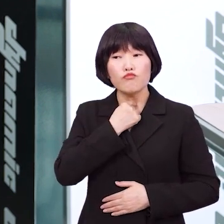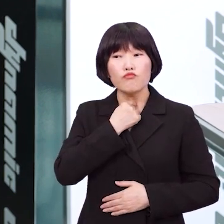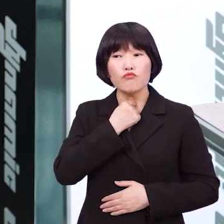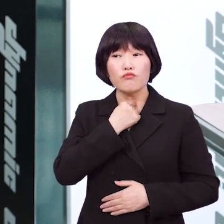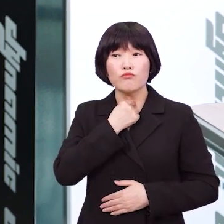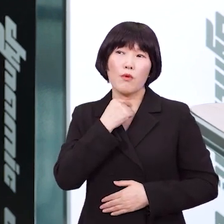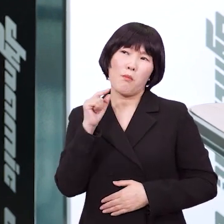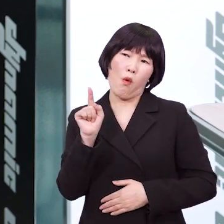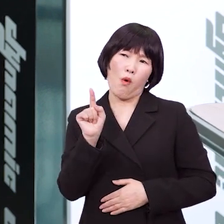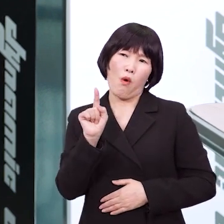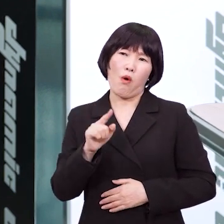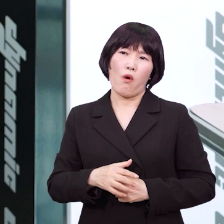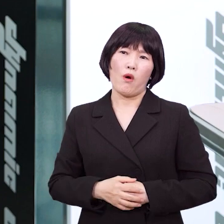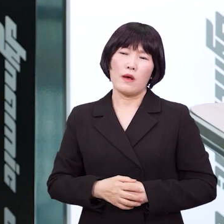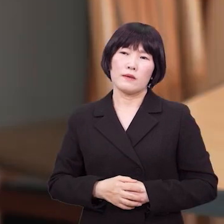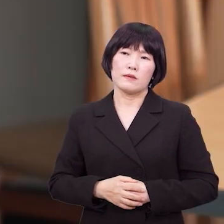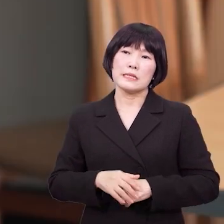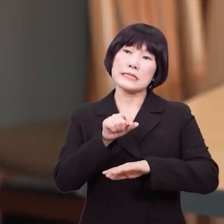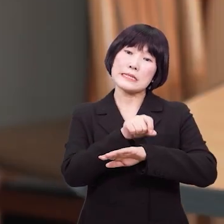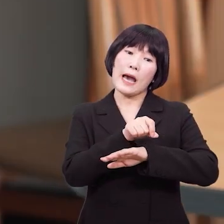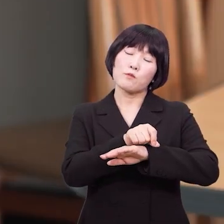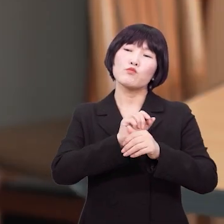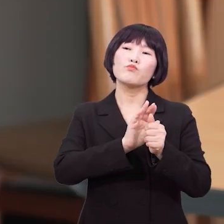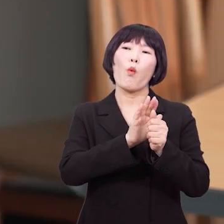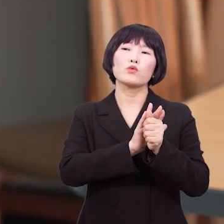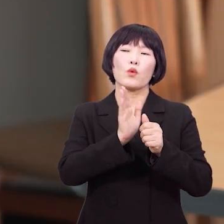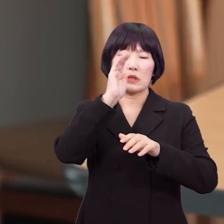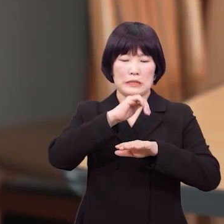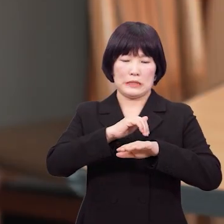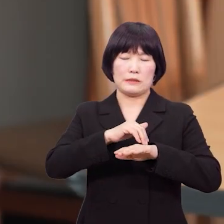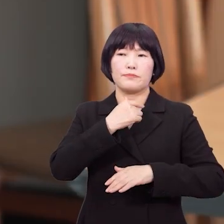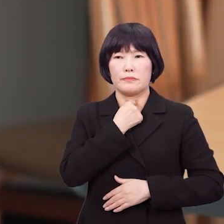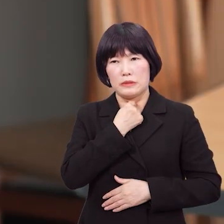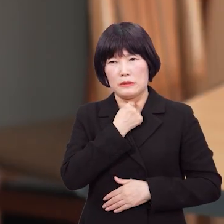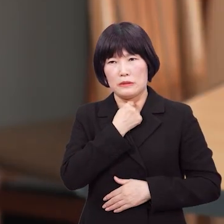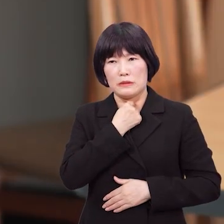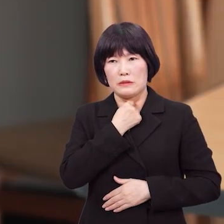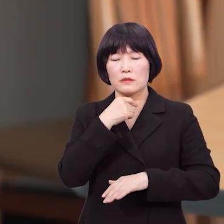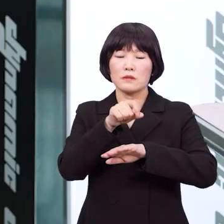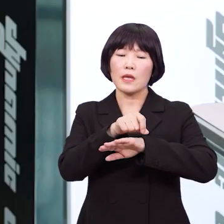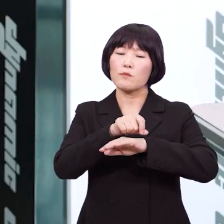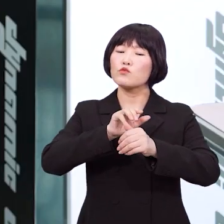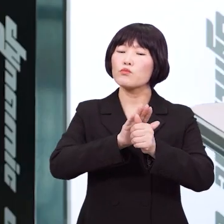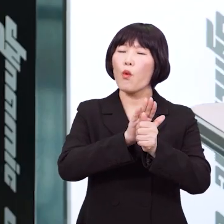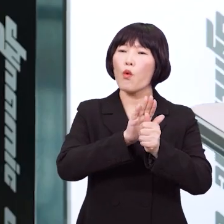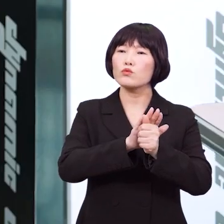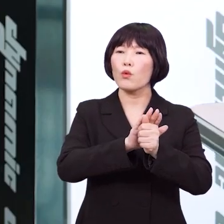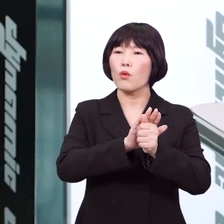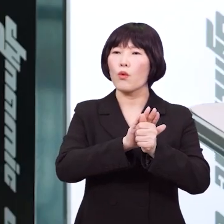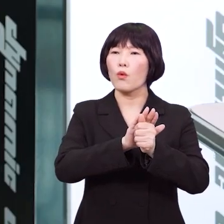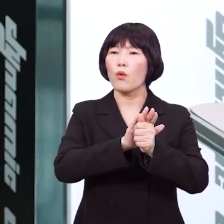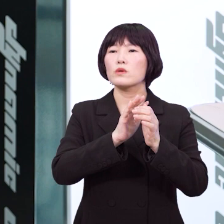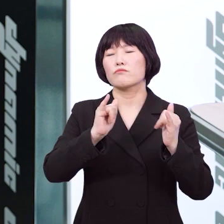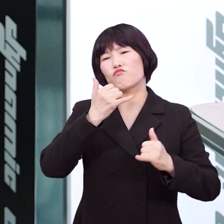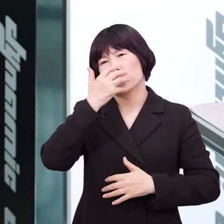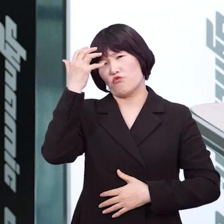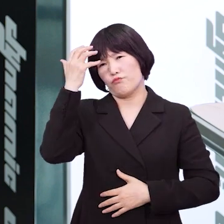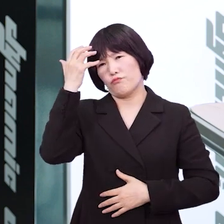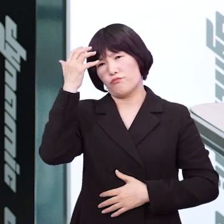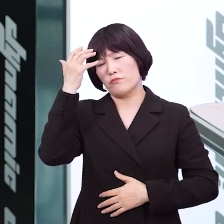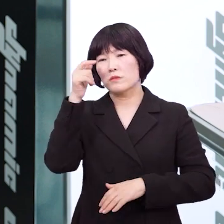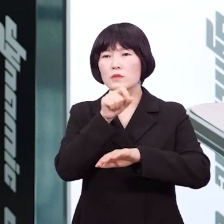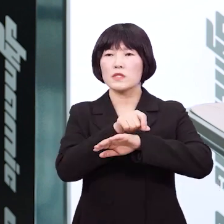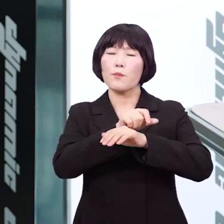사무행정 보전 실습을 하고 싶습니다. 사무행정 보전이 꿈이기 때문입니다. 사무행정 보전 준비한